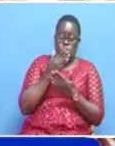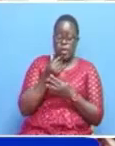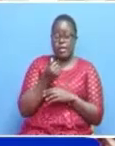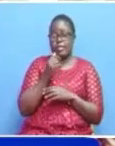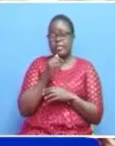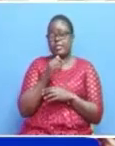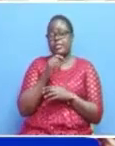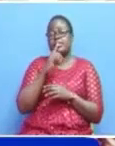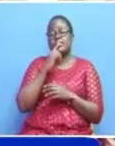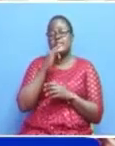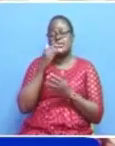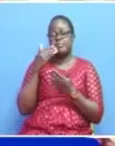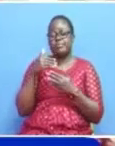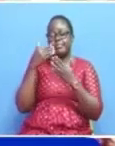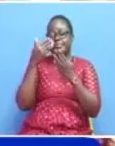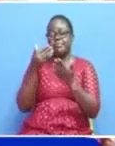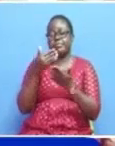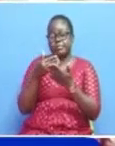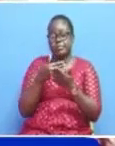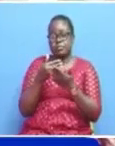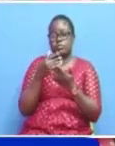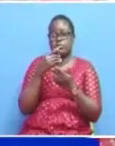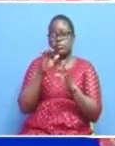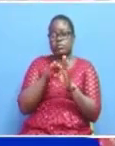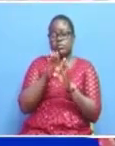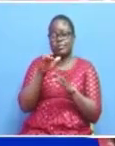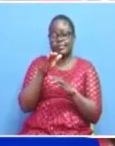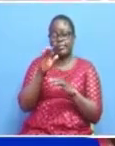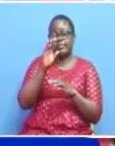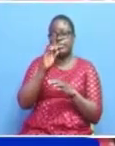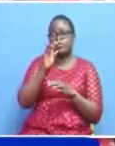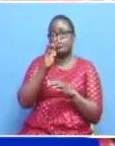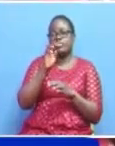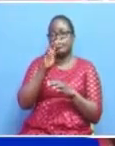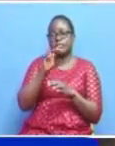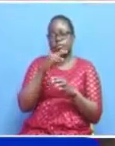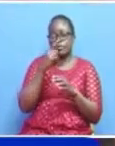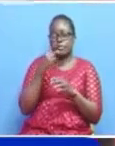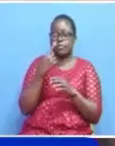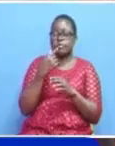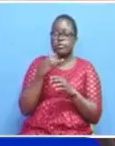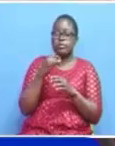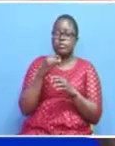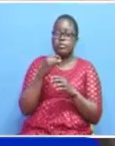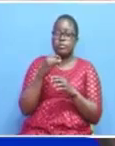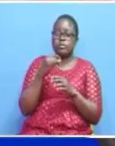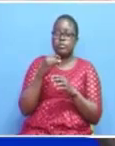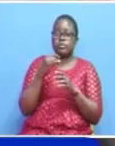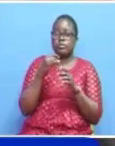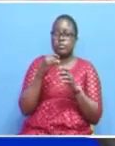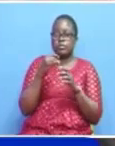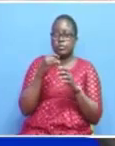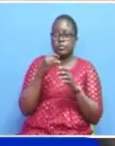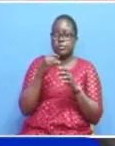huu wetakana kana wivikuwa mbe wa yumbe ni muyumbe wa Kilifi ya Yolowe Nbaya na ulaingi ni we munini wa ndongo ya laingi mbunge ni noya